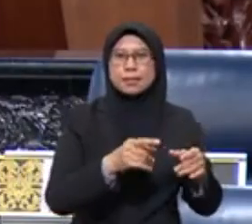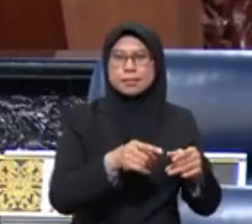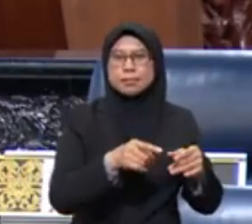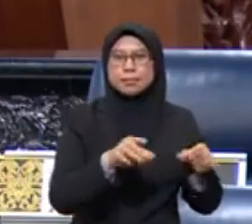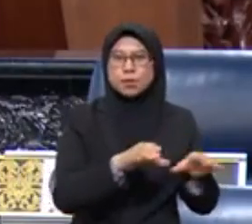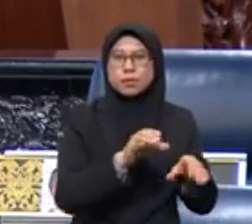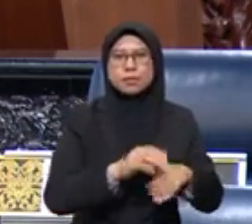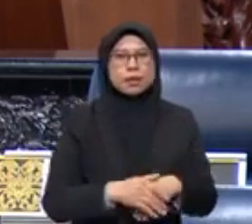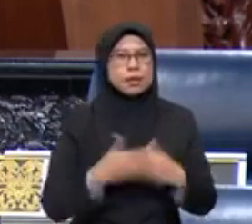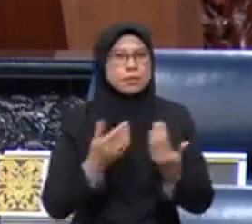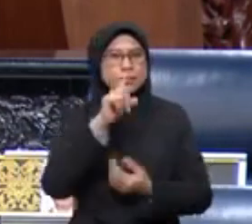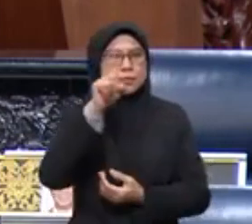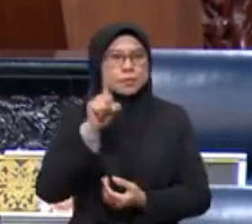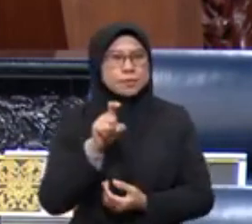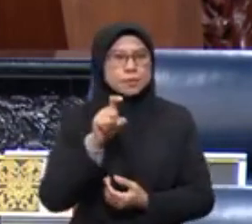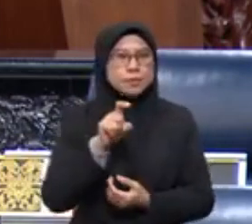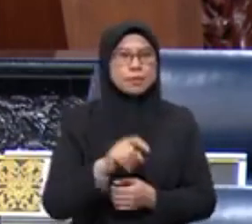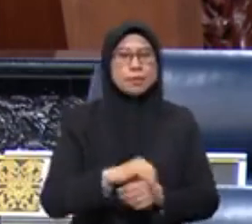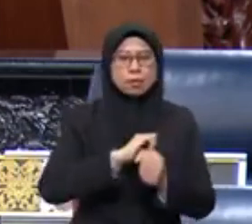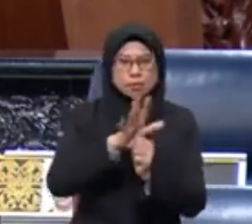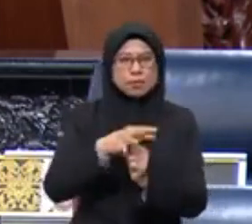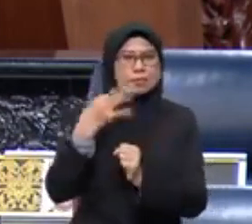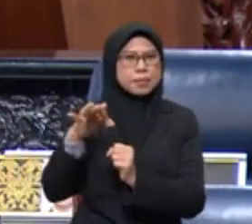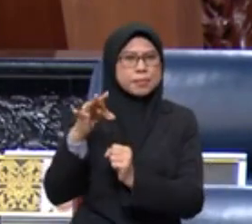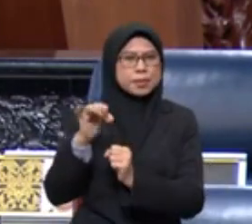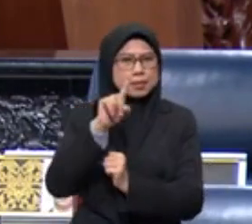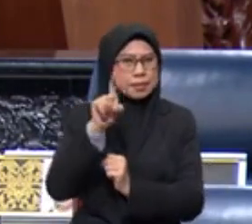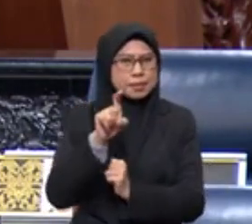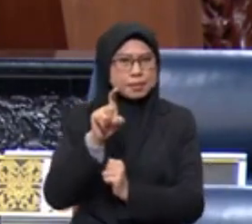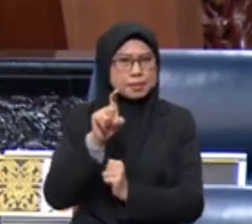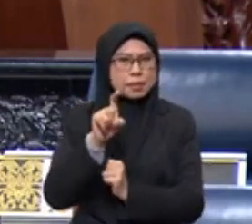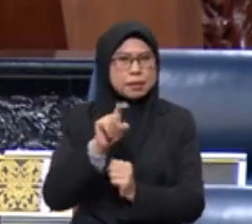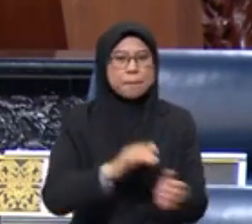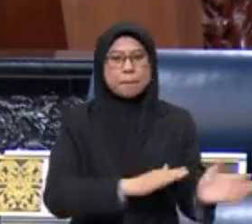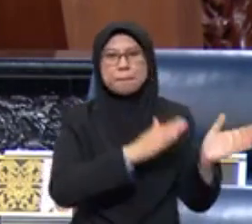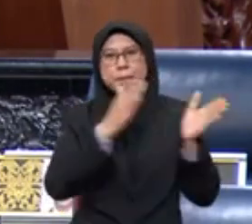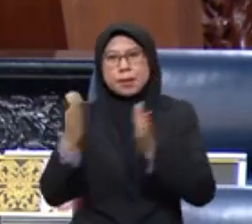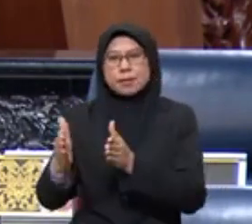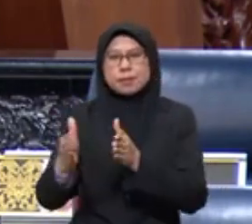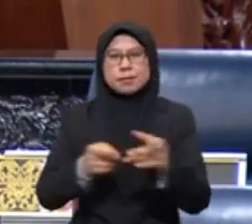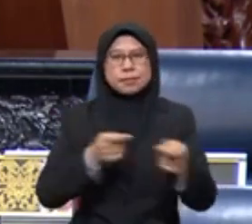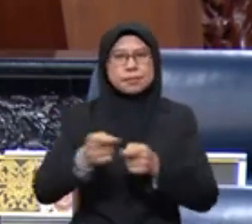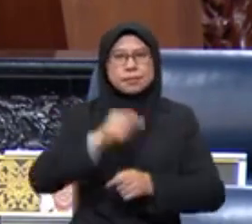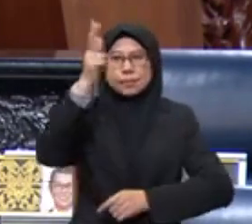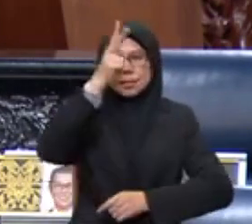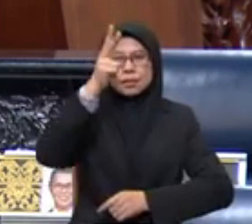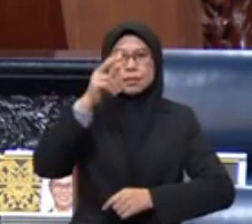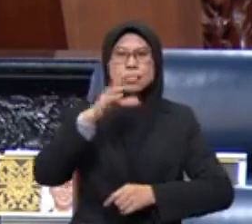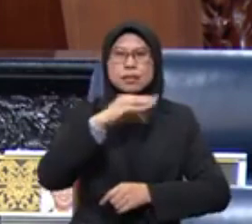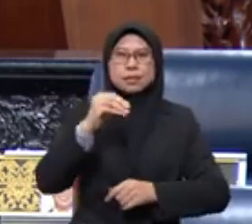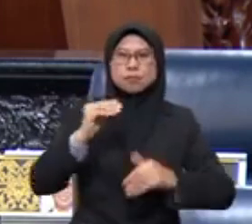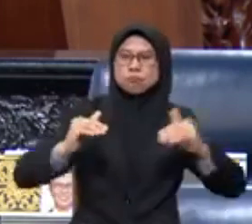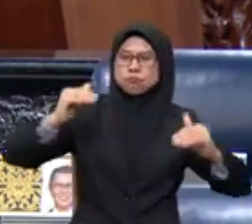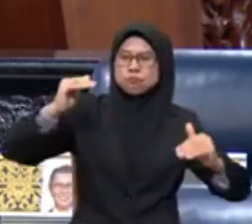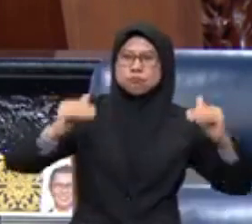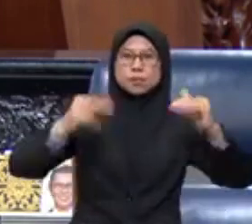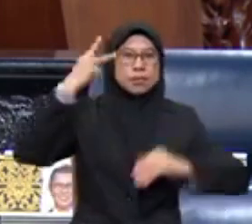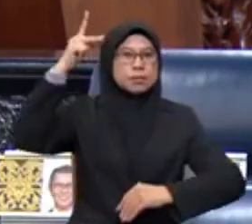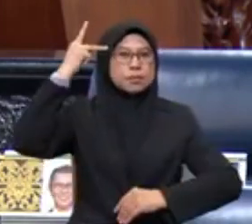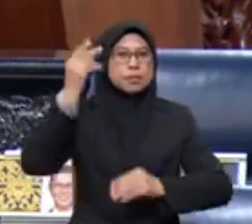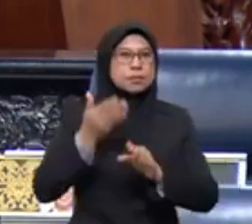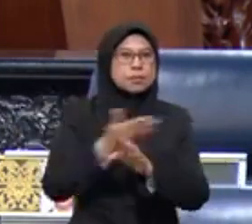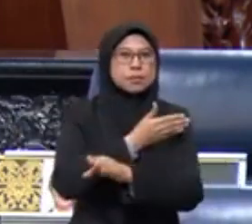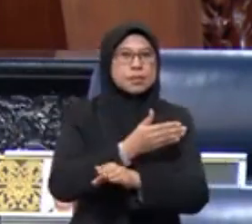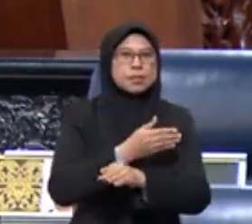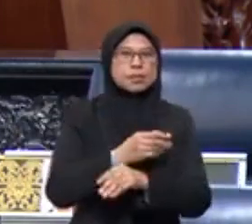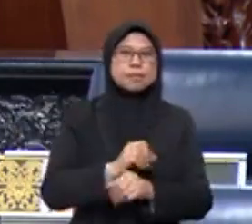mengetahui sejauh manakah pandemik COVID-19, peralihan pentadbiran kerajaan dan ketidakstabilan politik sebelum ini